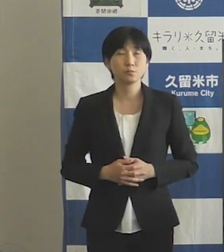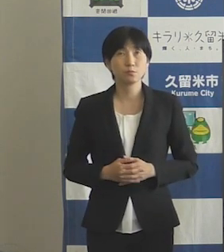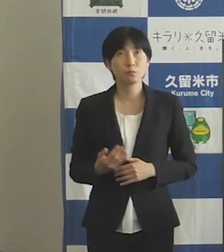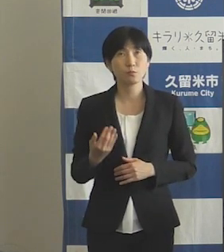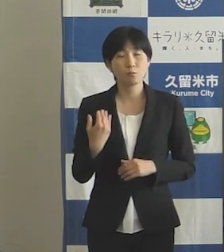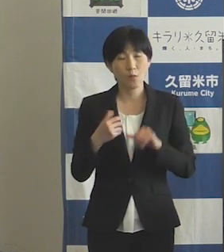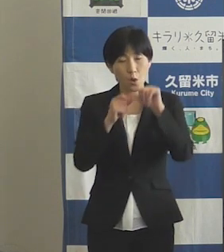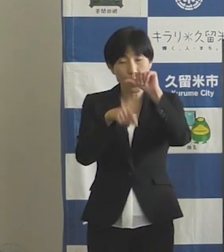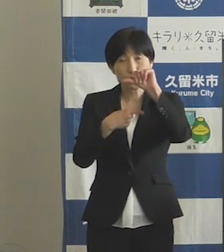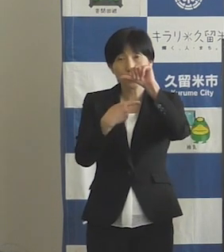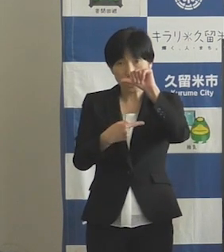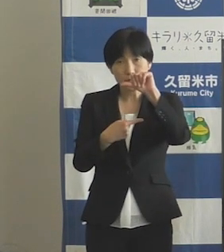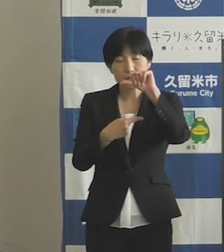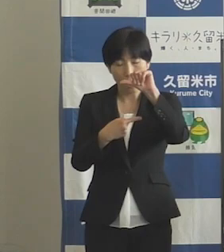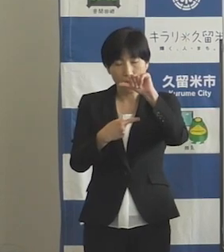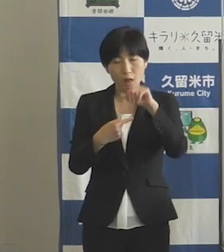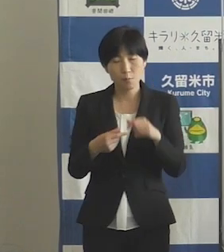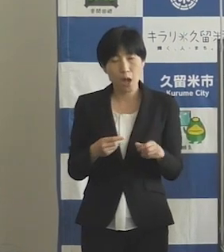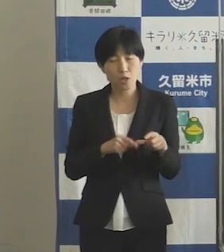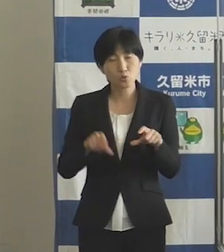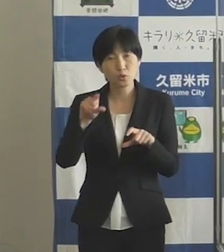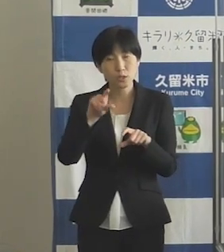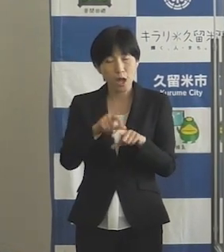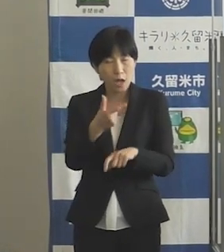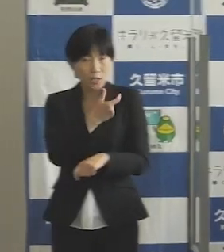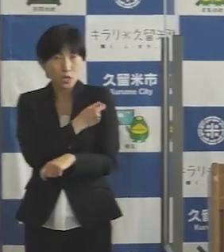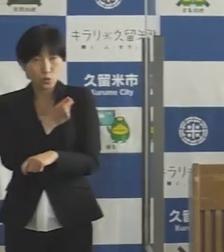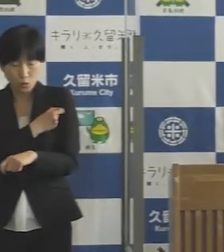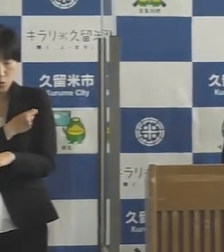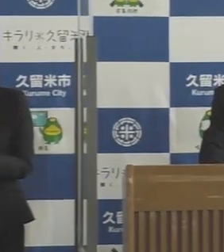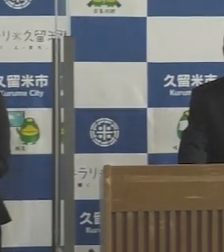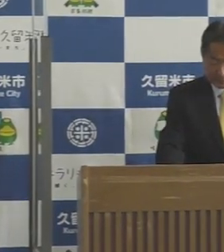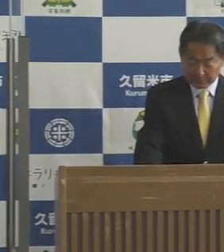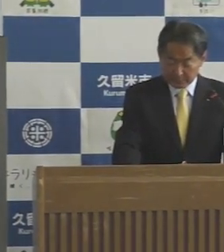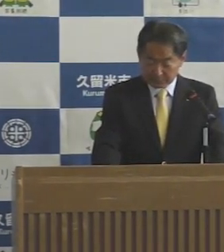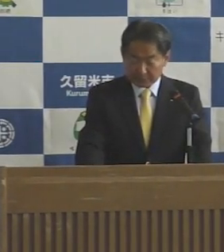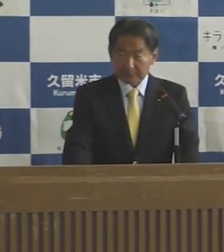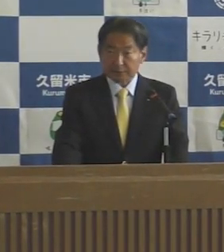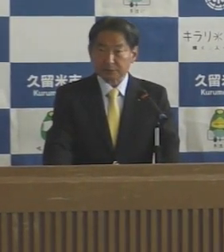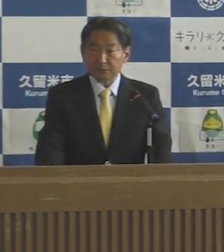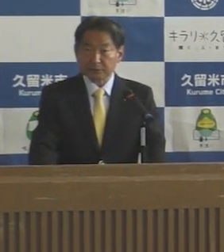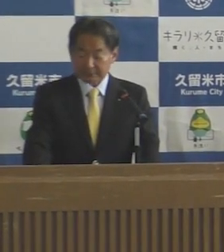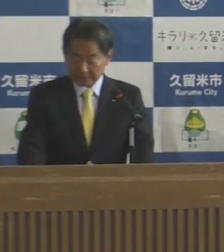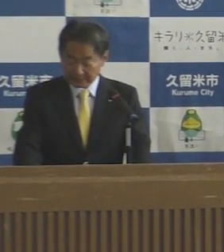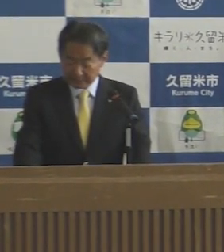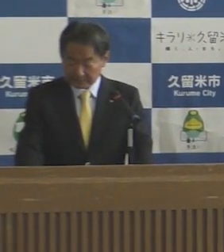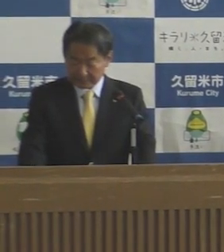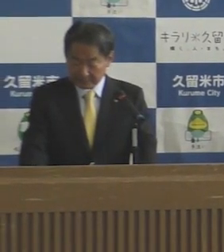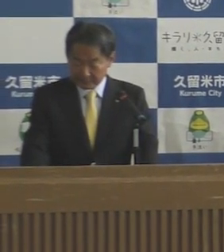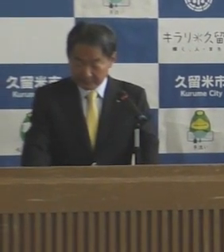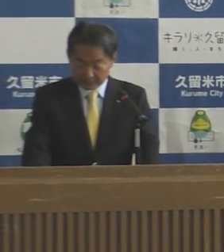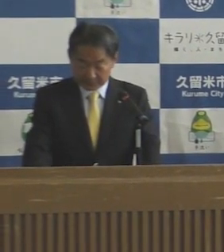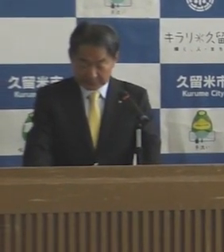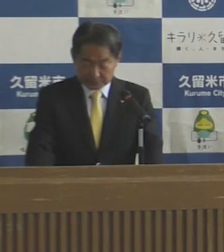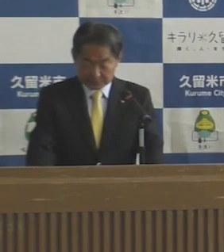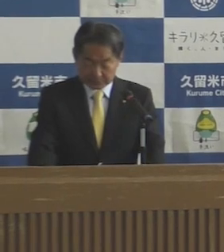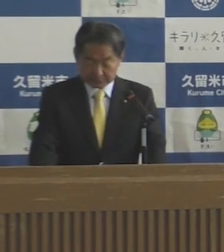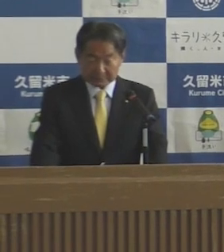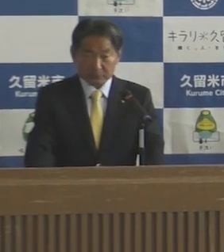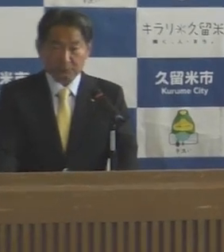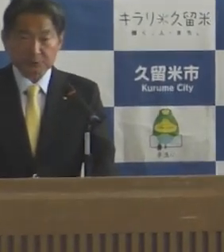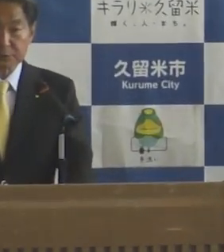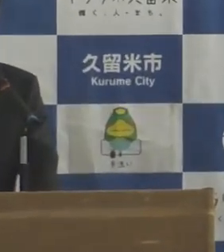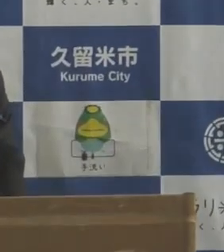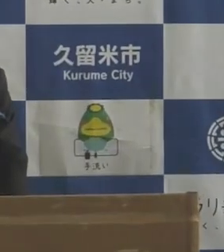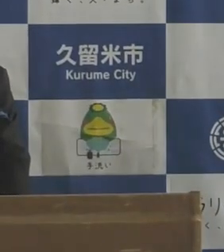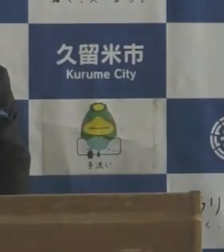5月1日時点では追加接種対象人口に占める、追加接種これは3回目ですね、接種率